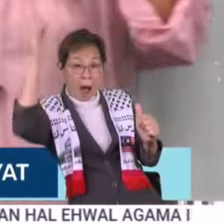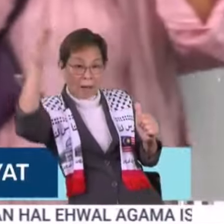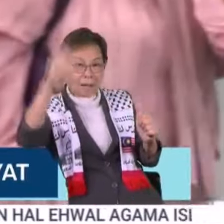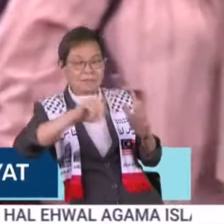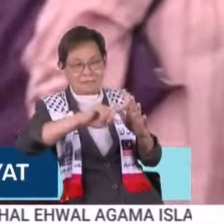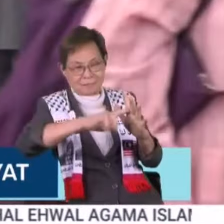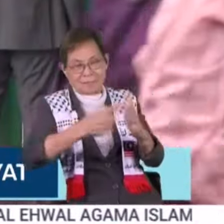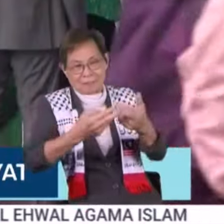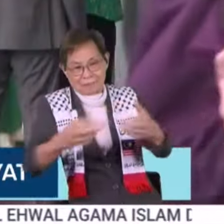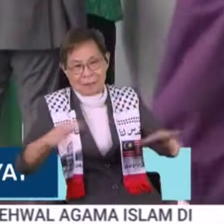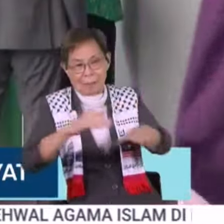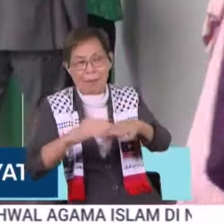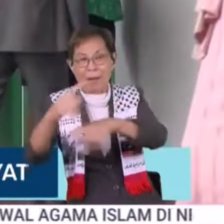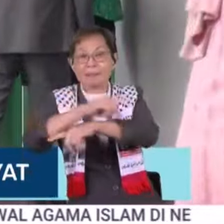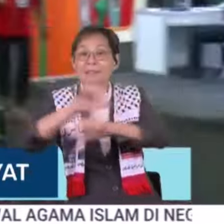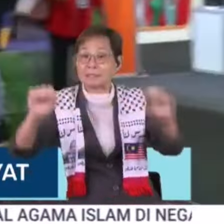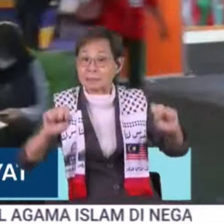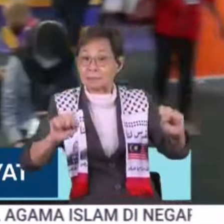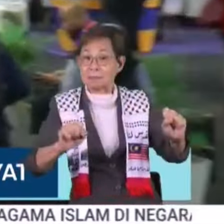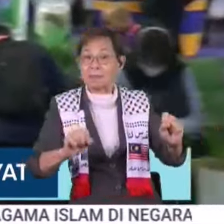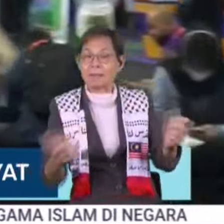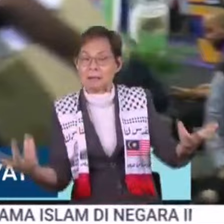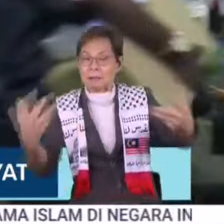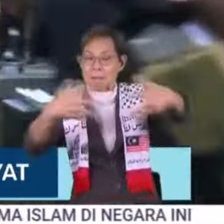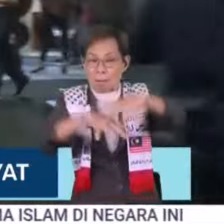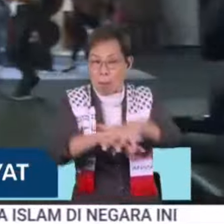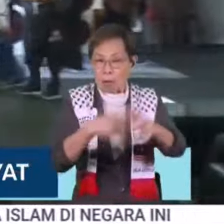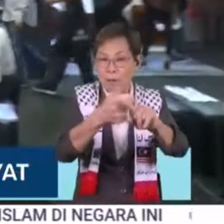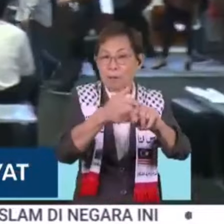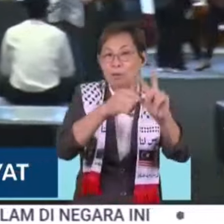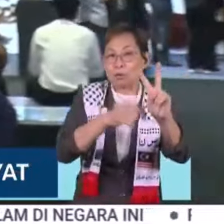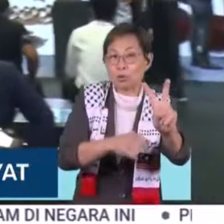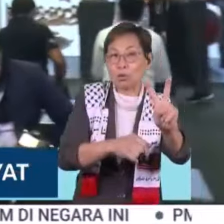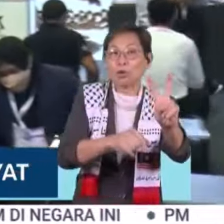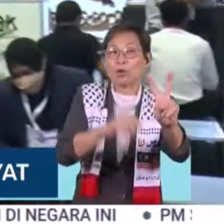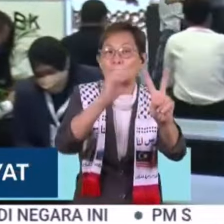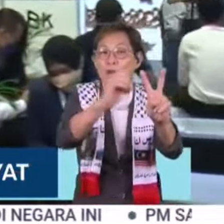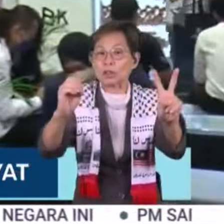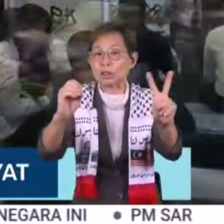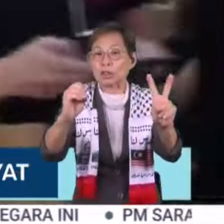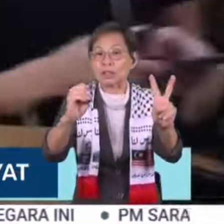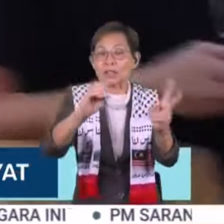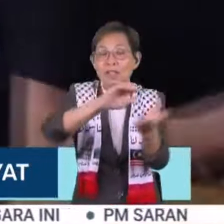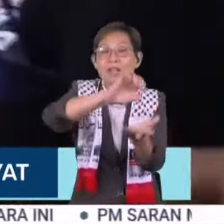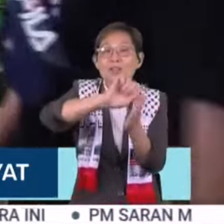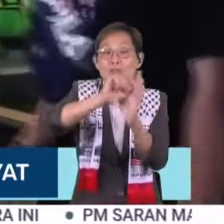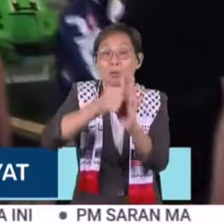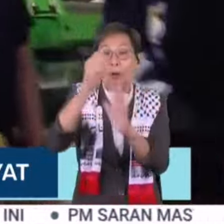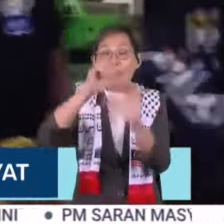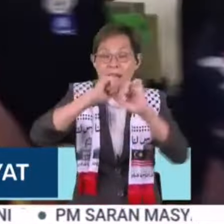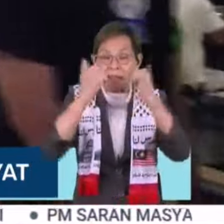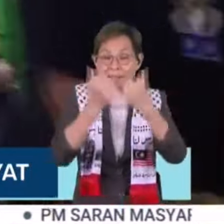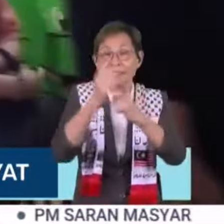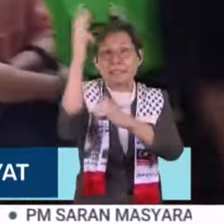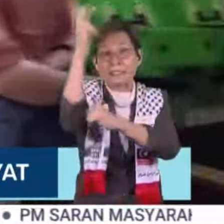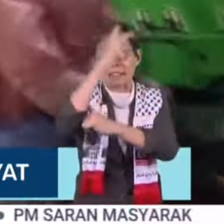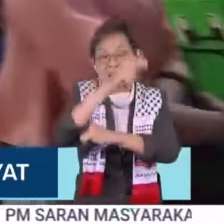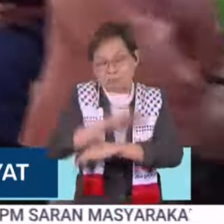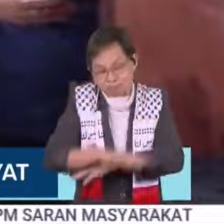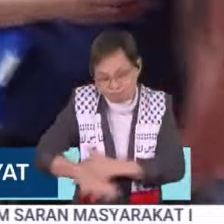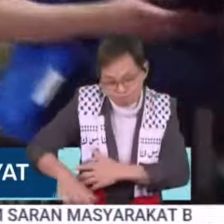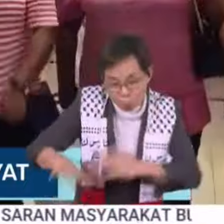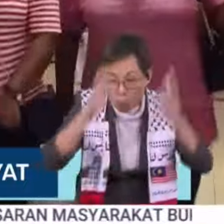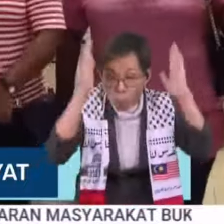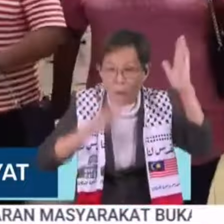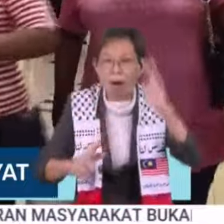bakal dilancarkan Selasa ini. Ia diintegrasikan daripada 200 sumber pangkalan data agensi-agensi kerajaan di seluruh negara.